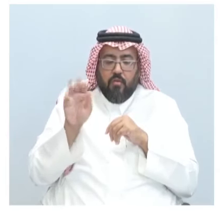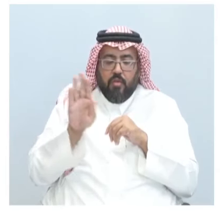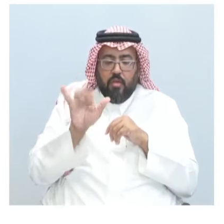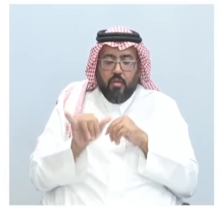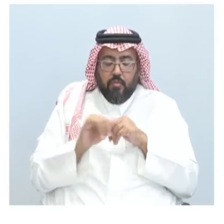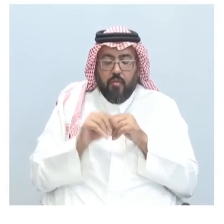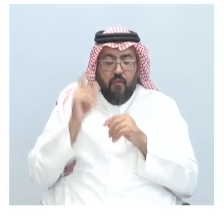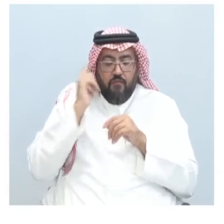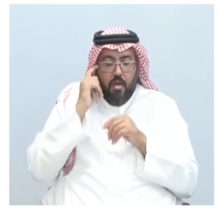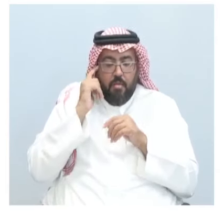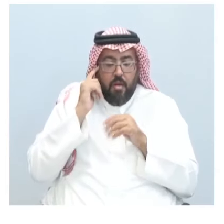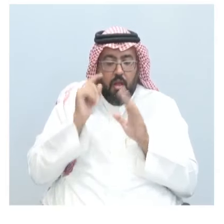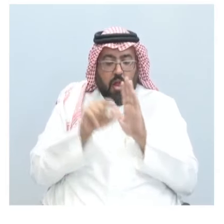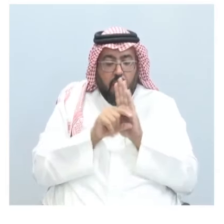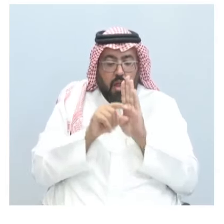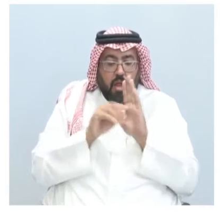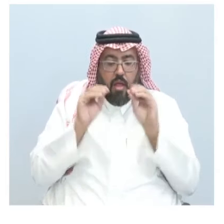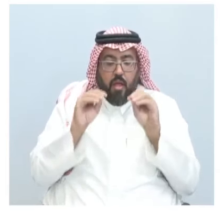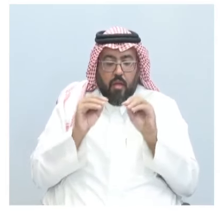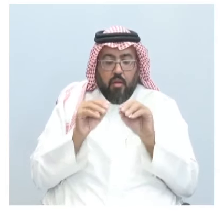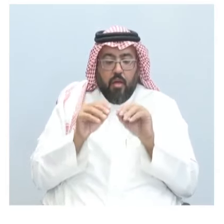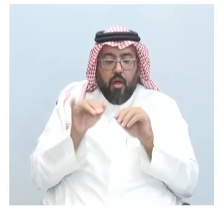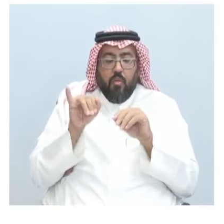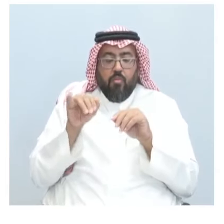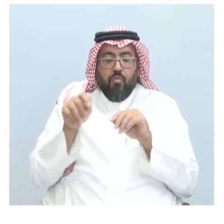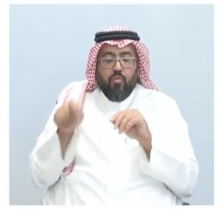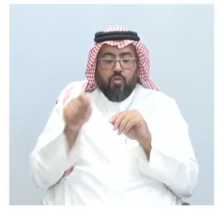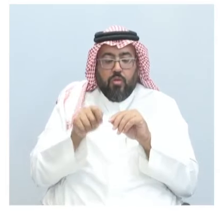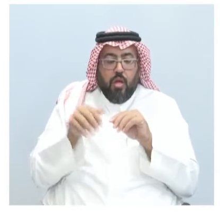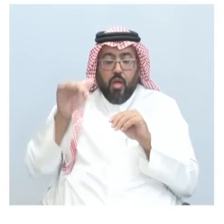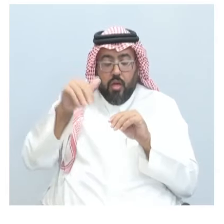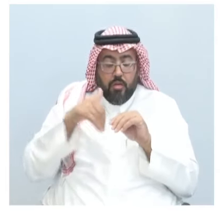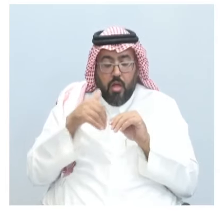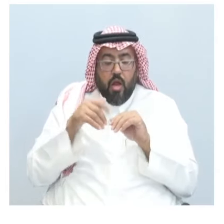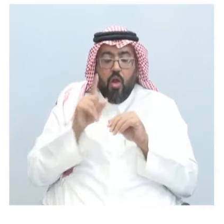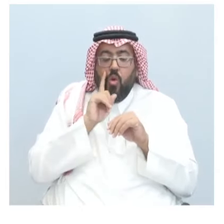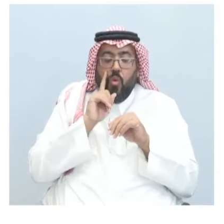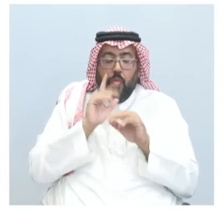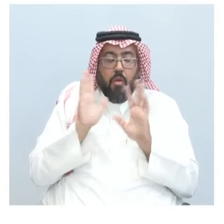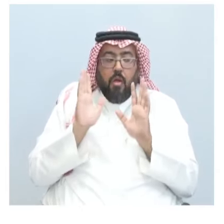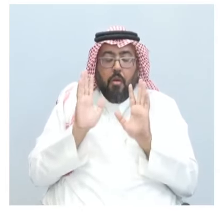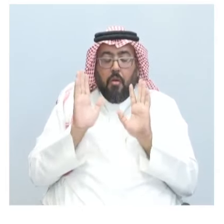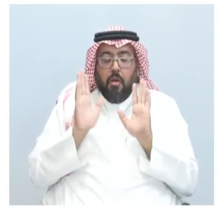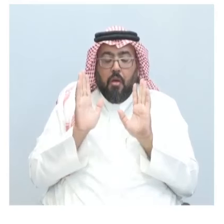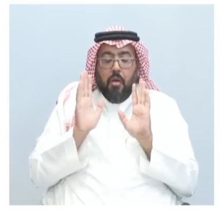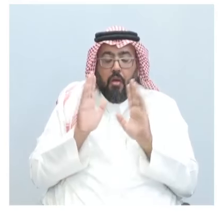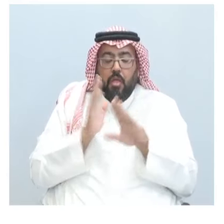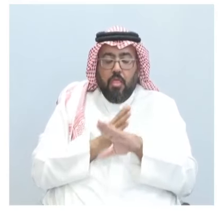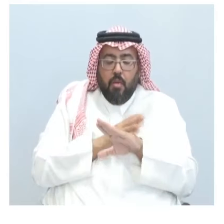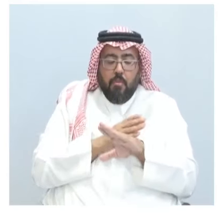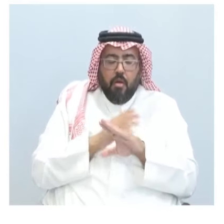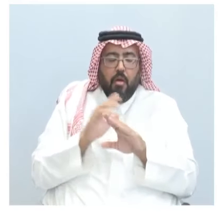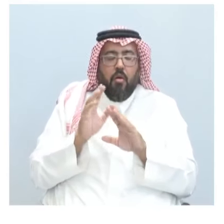للايات اوضح كيف اعاد الله تعالى موسى عليه السلام الى امه دون ان يؤذيه